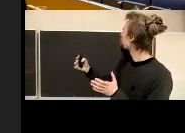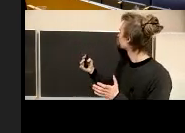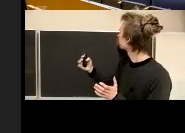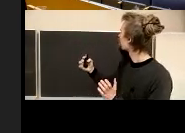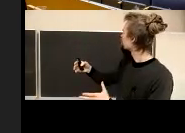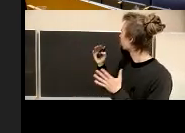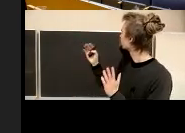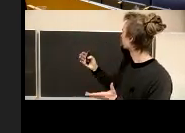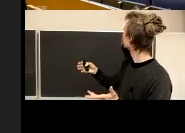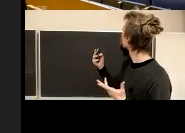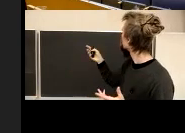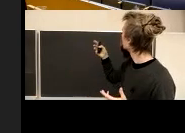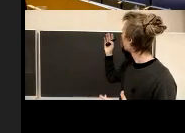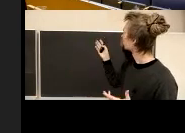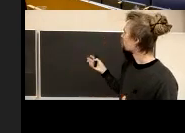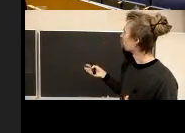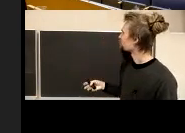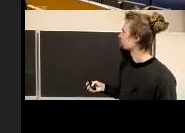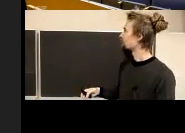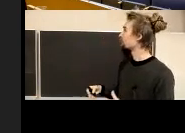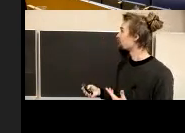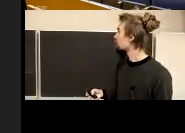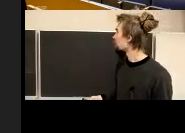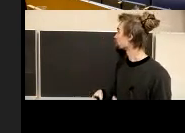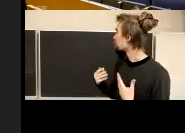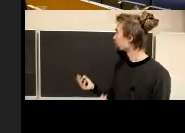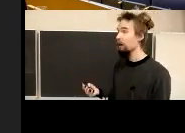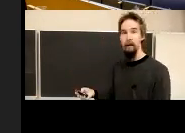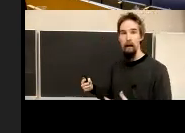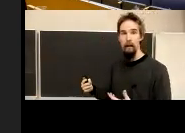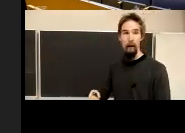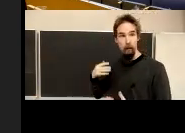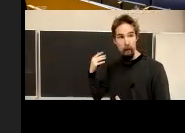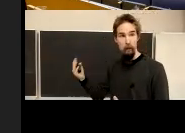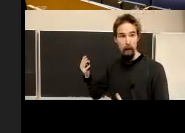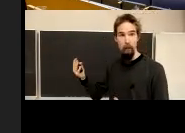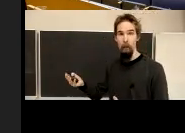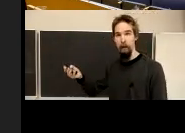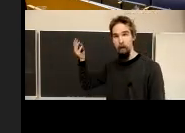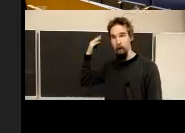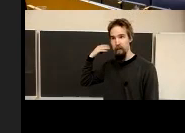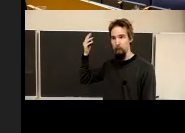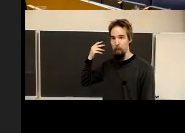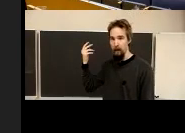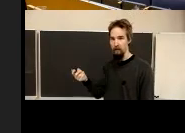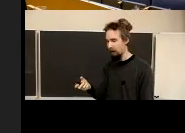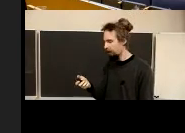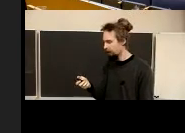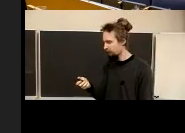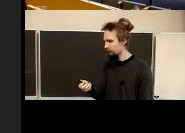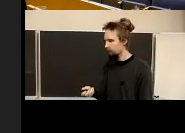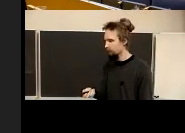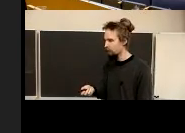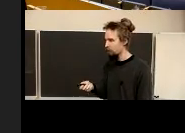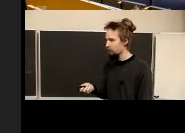kuin taaksepäin ja että psykedeelit auttamaan arvostamaan, että maailma on iso paikka ja täällä tapahtuu niin kuin paljon muutakin kuin asiat mun pään sisällä.